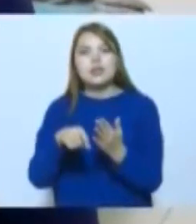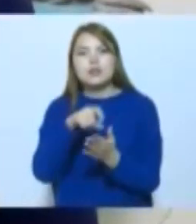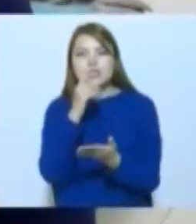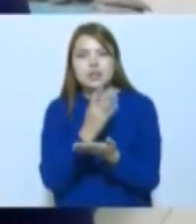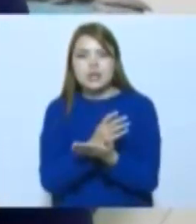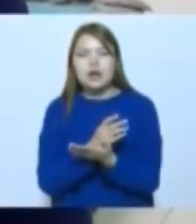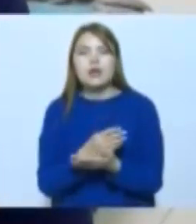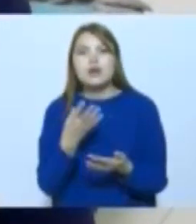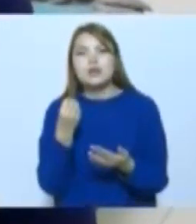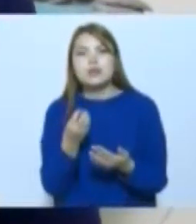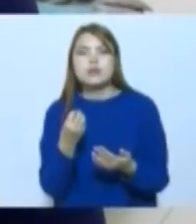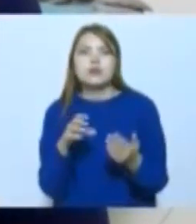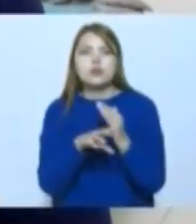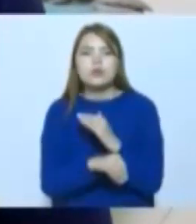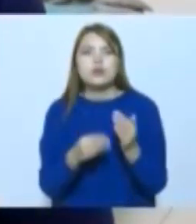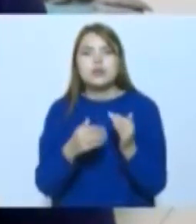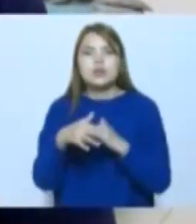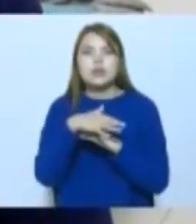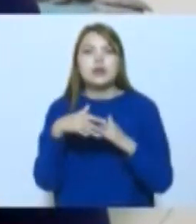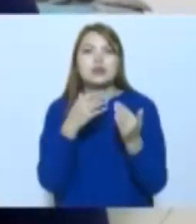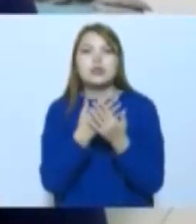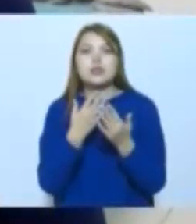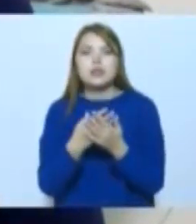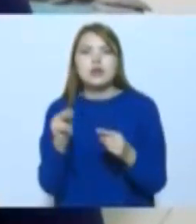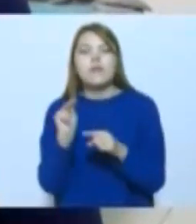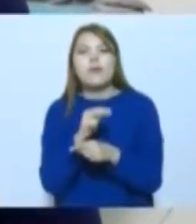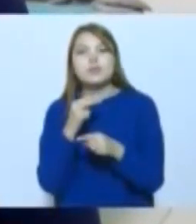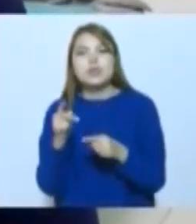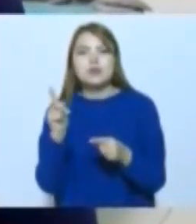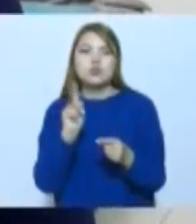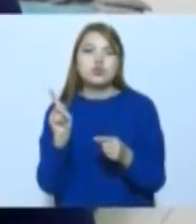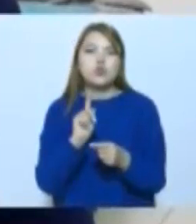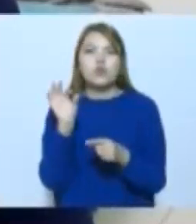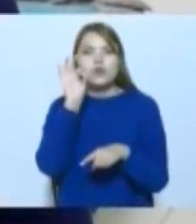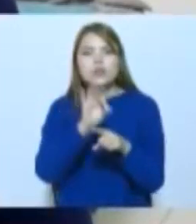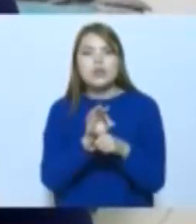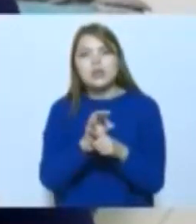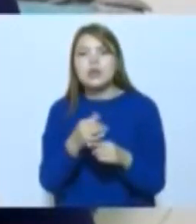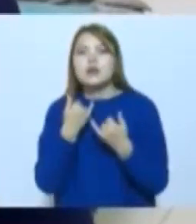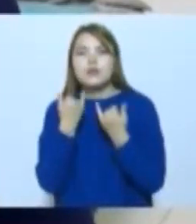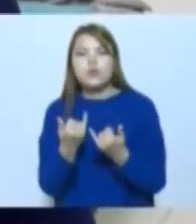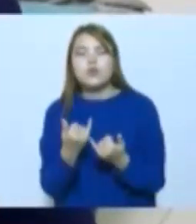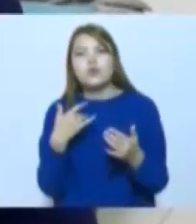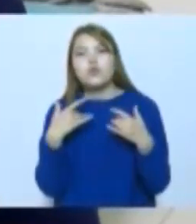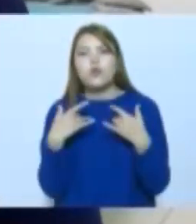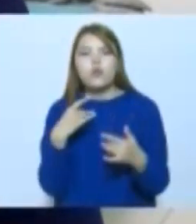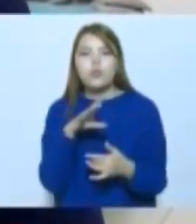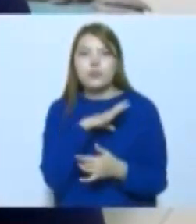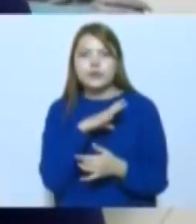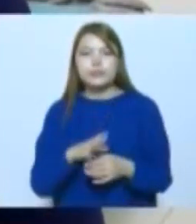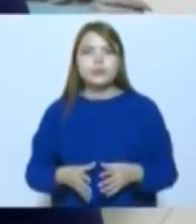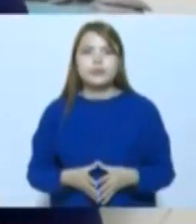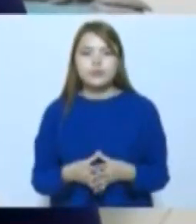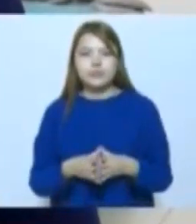оқиғалар, содан бір көпшілік адам тәрбие алатындай, сондай бағытта шығарма болғандықтан осы бағытта біз